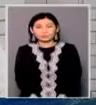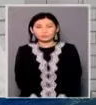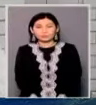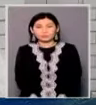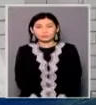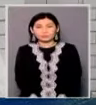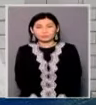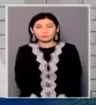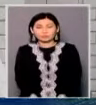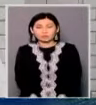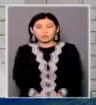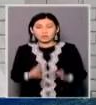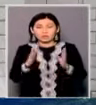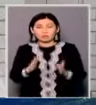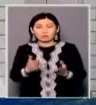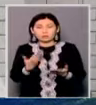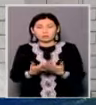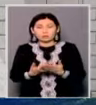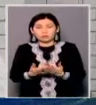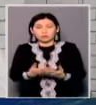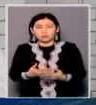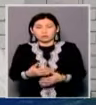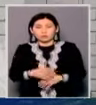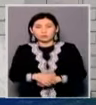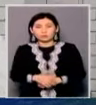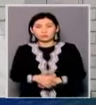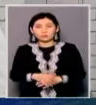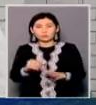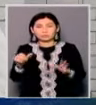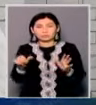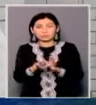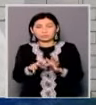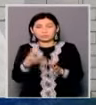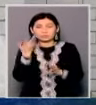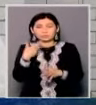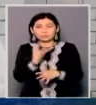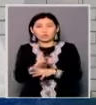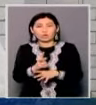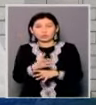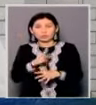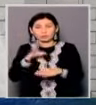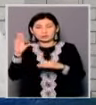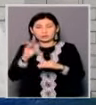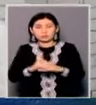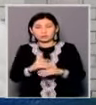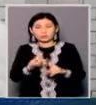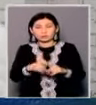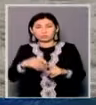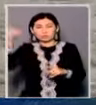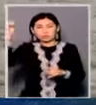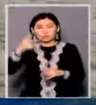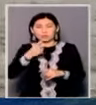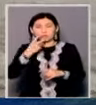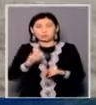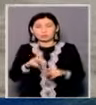Свет жоқ. Иә. Тек қана прожектор бар орталарда. Соның жарығыменен түнгіліктер келсе, кешке қарай келгенде сол жарығымен келеміз.